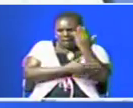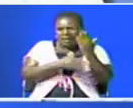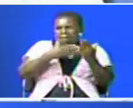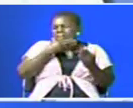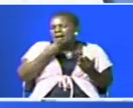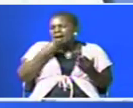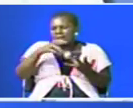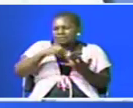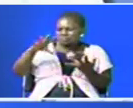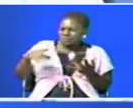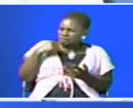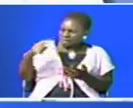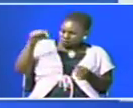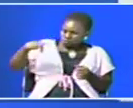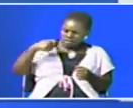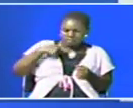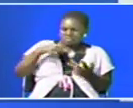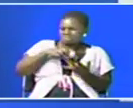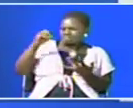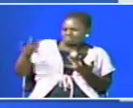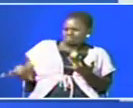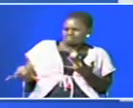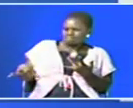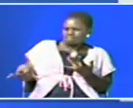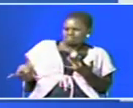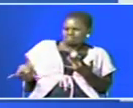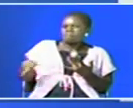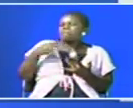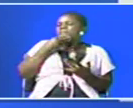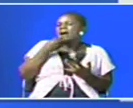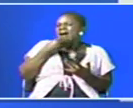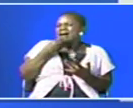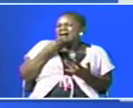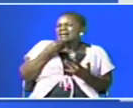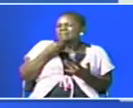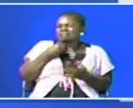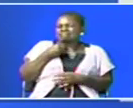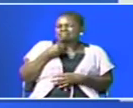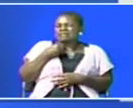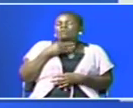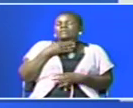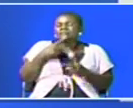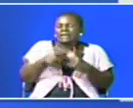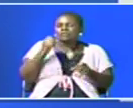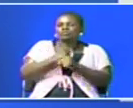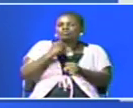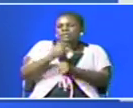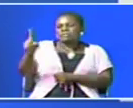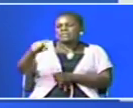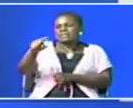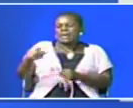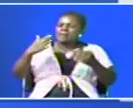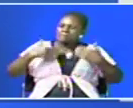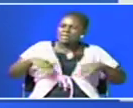na mwanamke aje amwambie leo, basi vimekwisha, ile ego ya mwanaume inakuwa crash. Kwa hivyo unampata anaanza kufanya vitu ambavyo vieleweki. Sasa